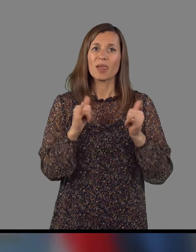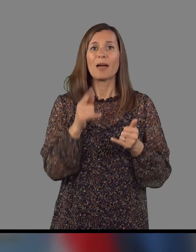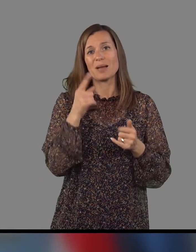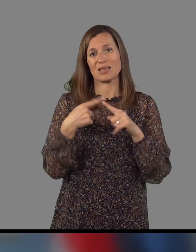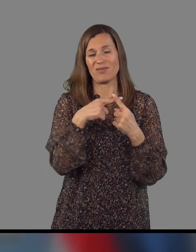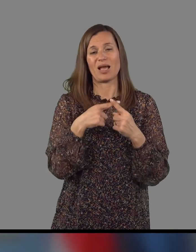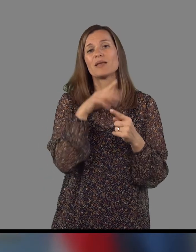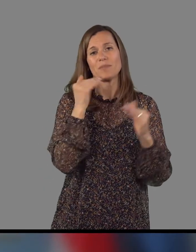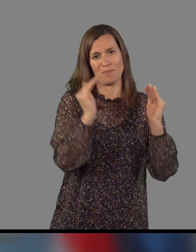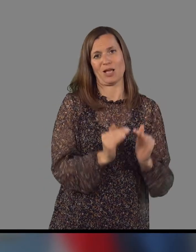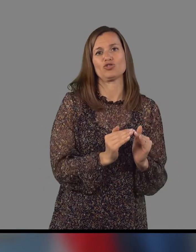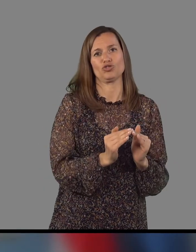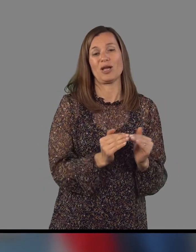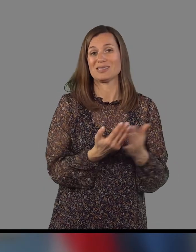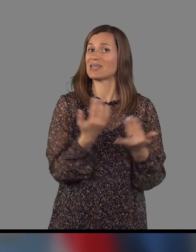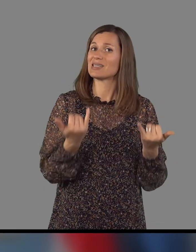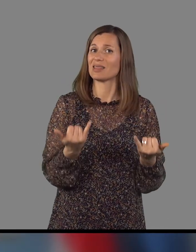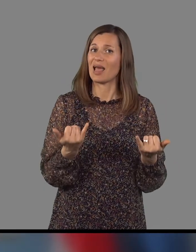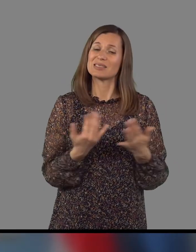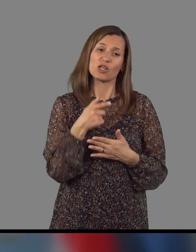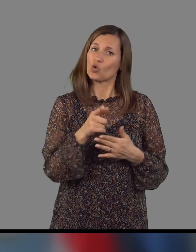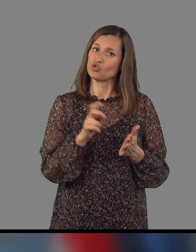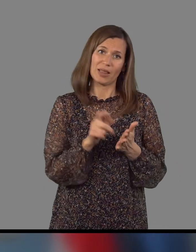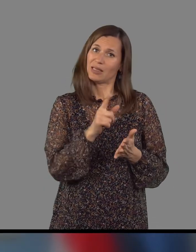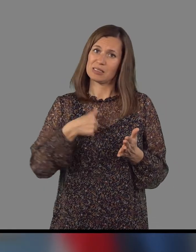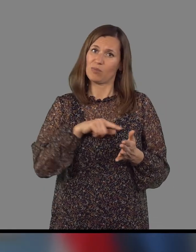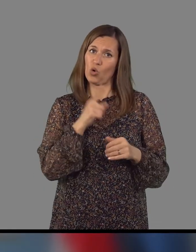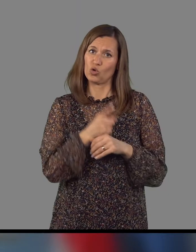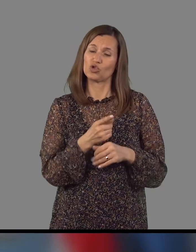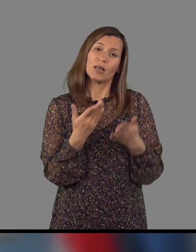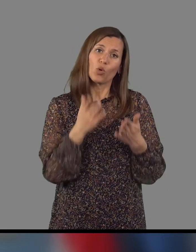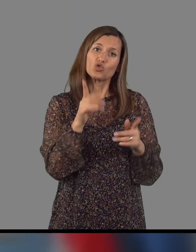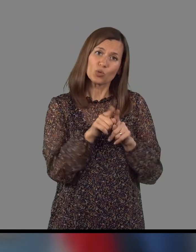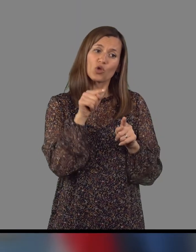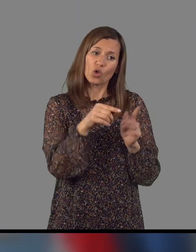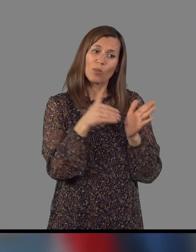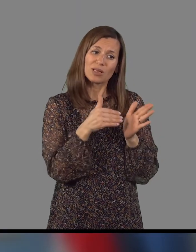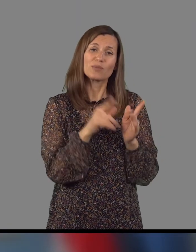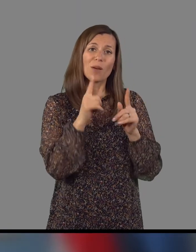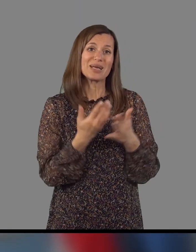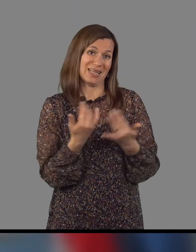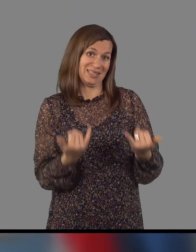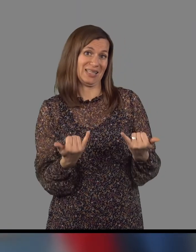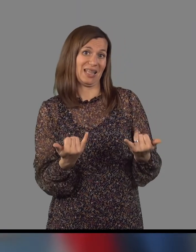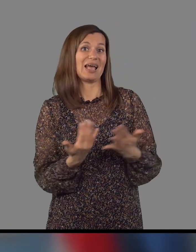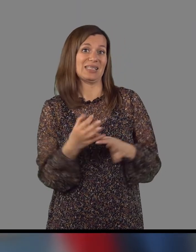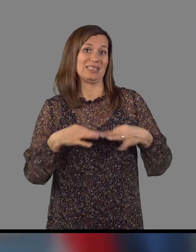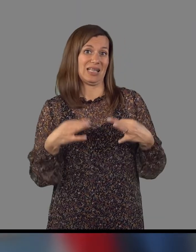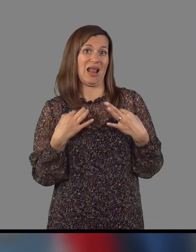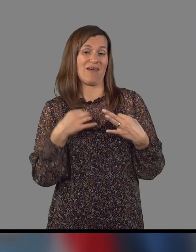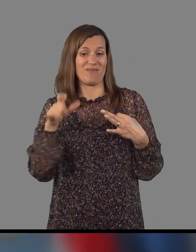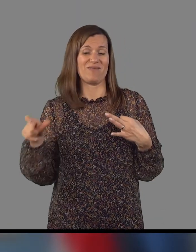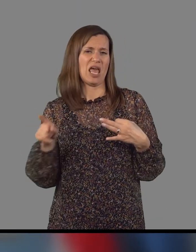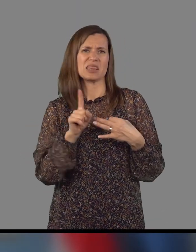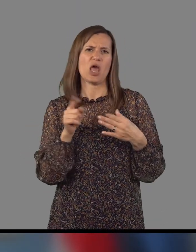Ja, samo je tveganje bistveno manjše. Tako da zaenkrat se za to še nismo odločili, mogoče bo tudi to potrebno, no, ampak zaenkrat za